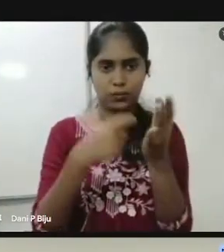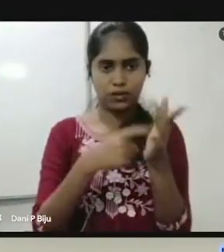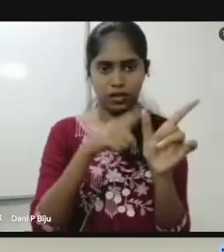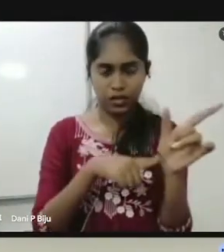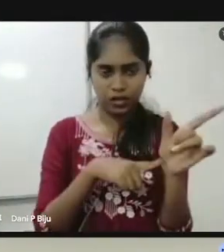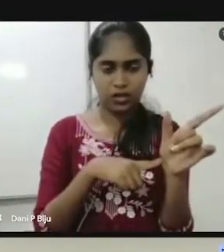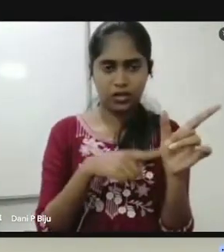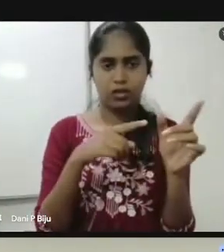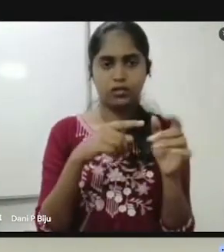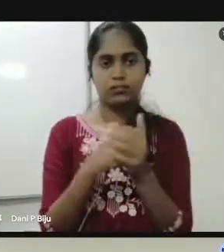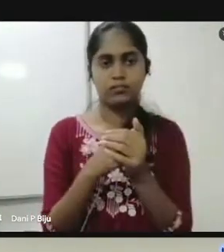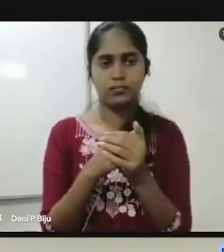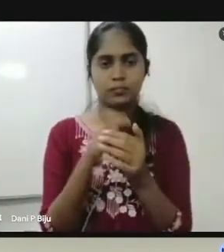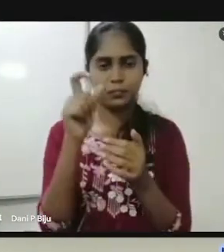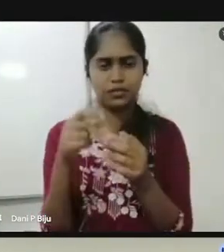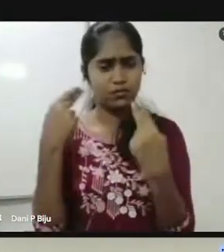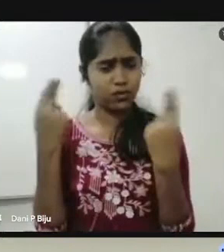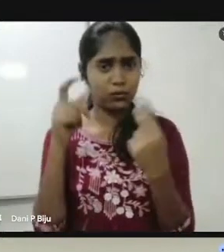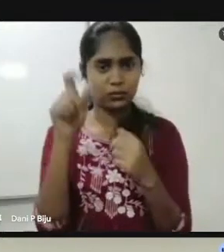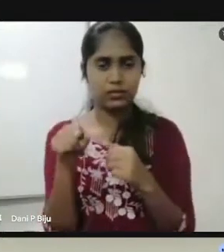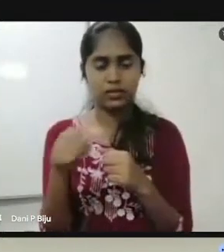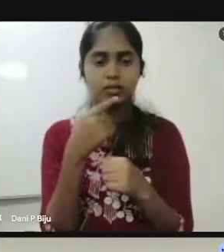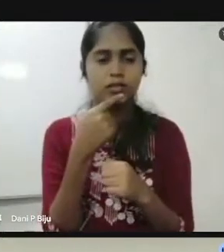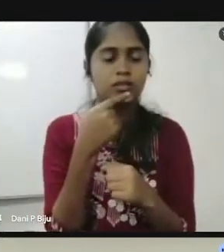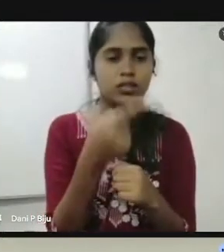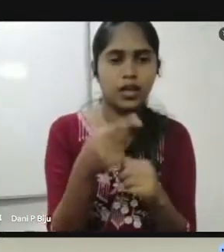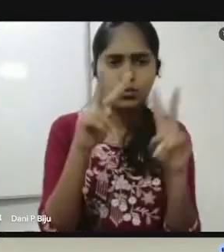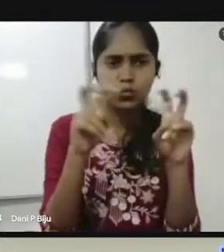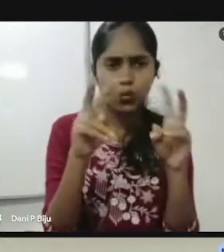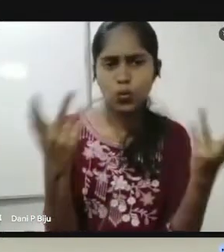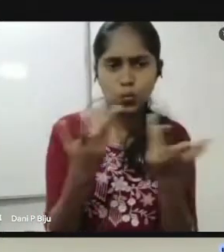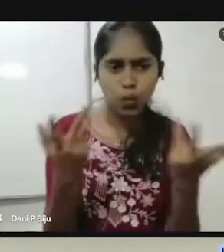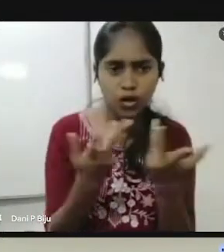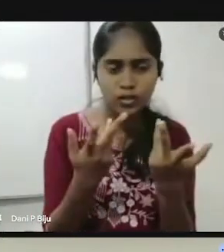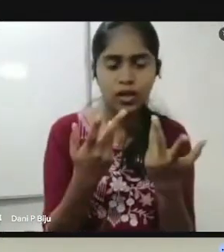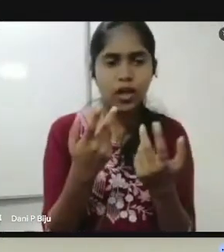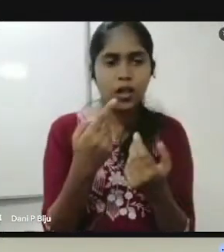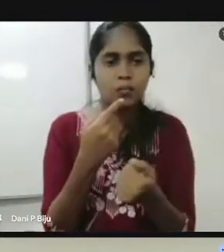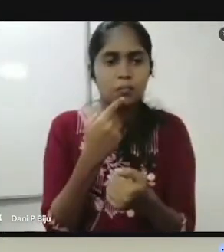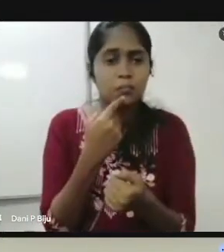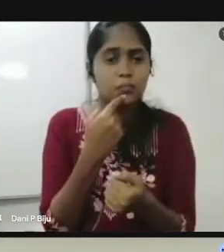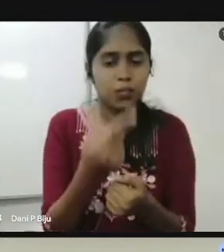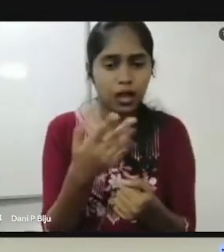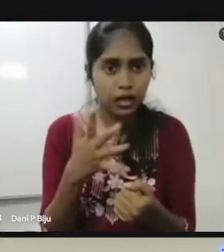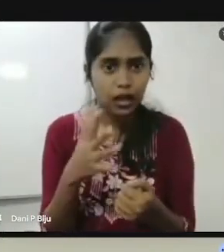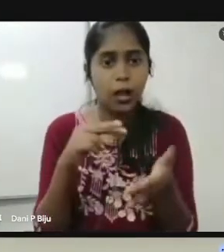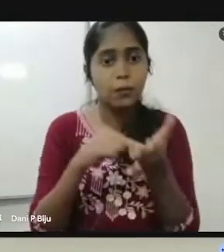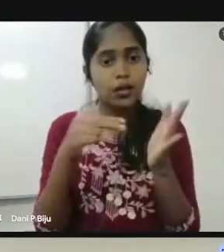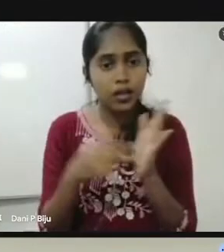പറയാനായിട്ട് ആഗ്രഹിക്കുന്നത്. പറയാൻ കഴിയാതിരിക്കുക എന്നത് പറയാൻ ഒന്നുമില്ല എന്നുള്ളതല്ല. താങ്ക്